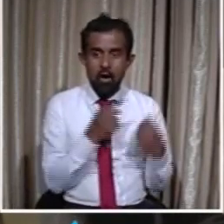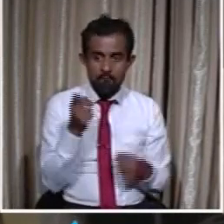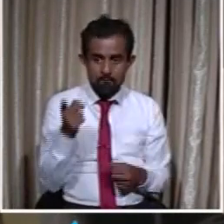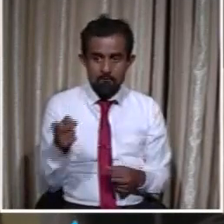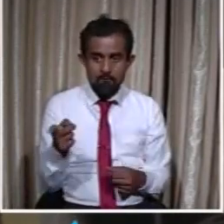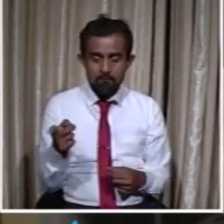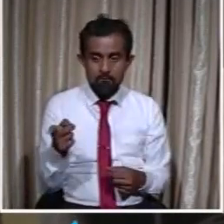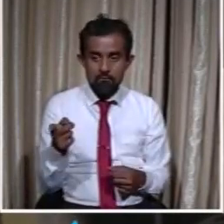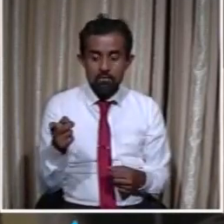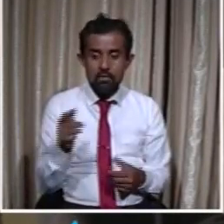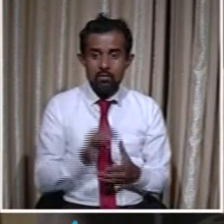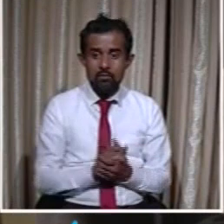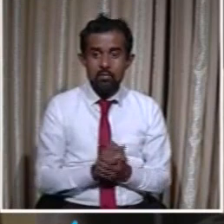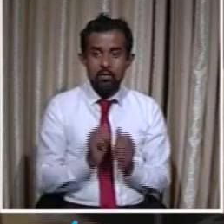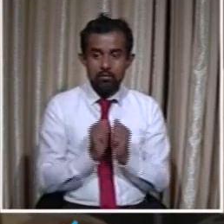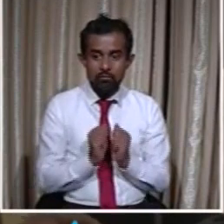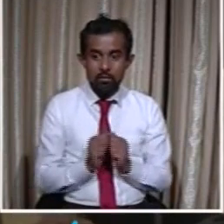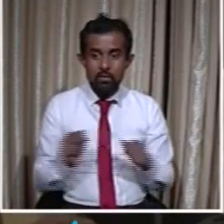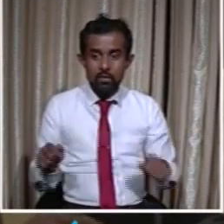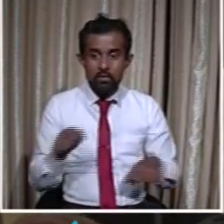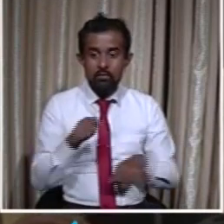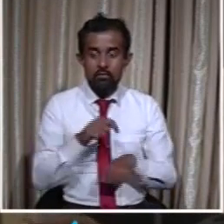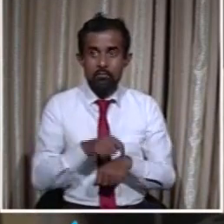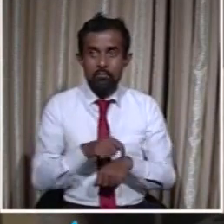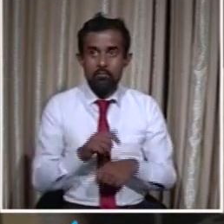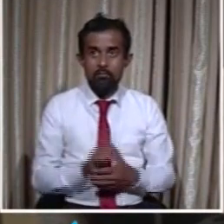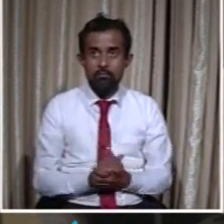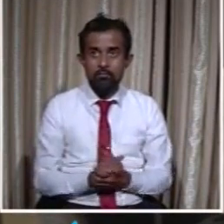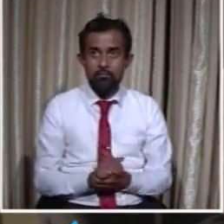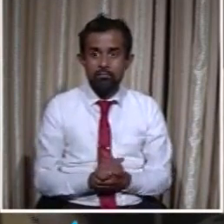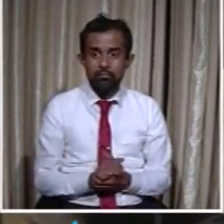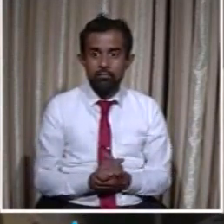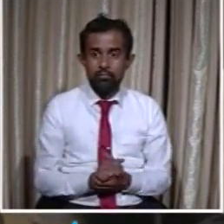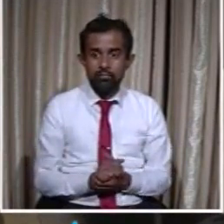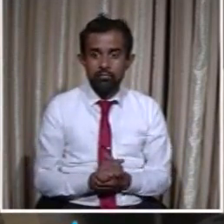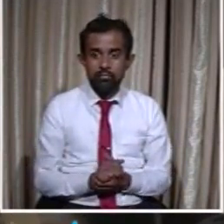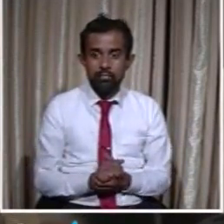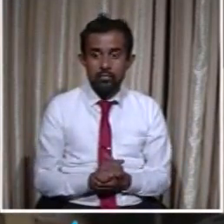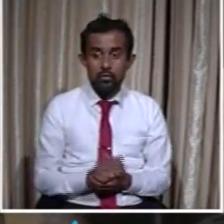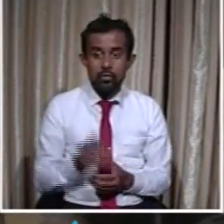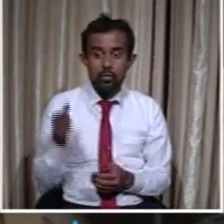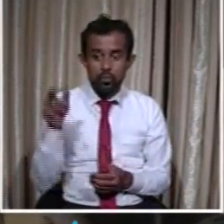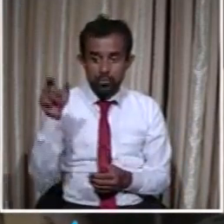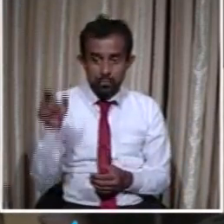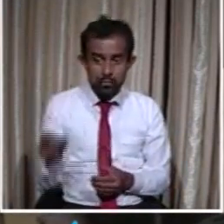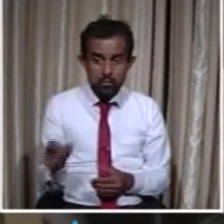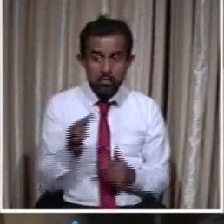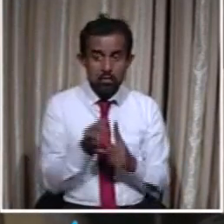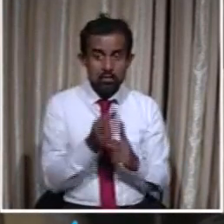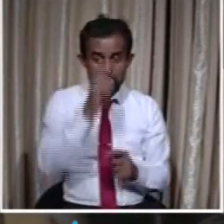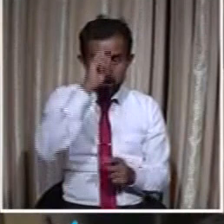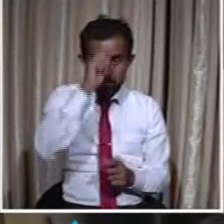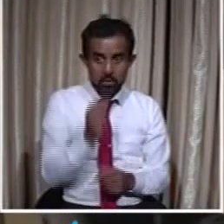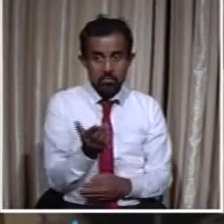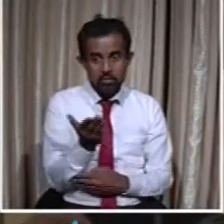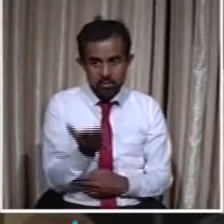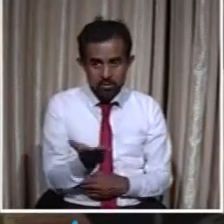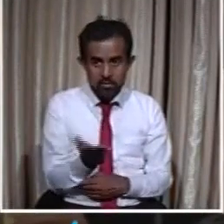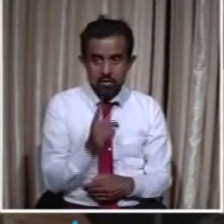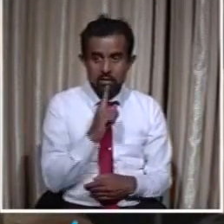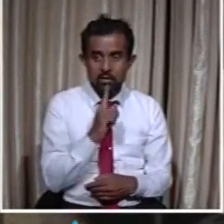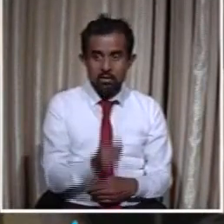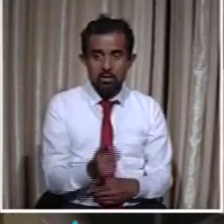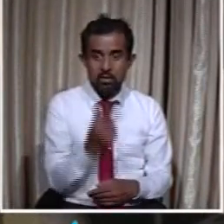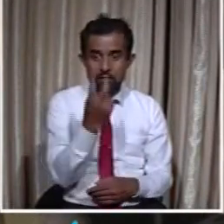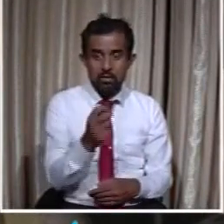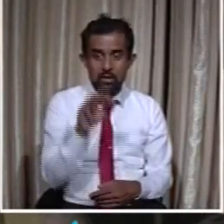செய்யப்பட்ட ஜனாதிபதியிடமும் ஒரு கோரிக்கையை நான் முன்வைக்க விரும்புகின்றேன். என்னென்று சொன்னால் 2009 யுத்தம்